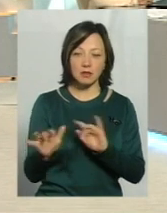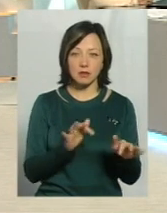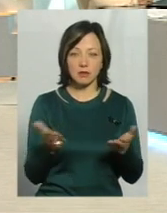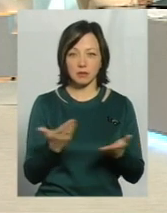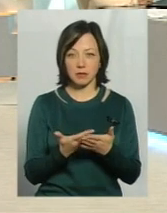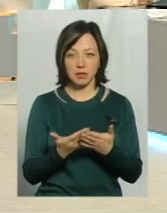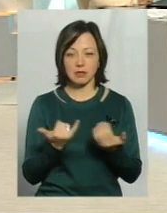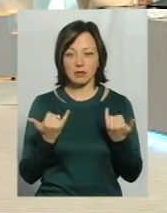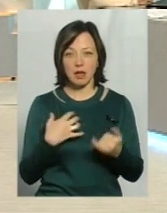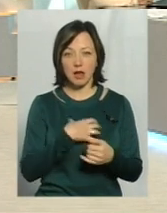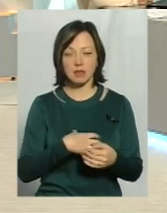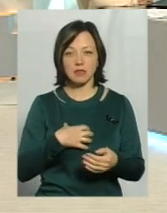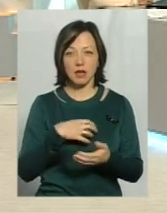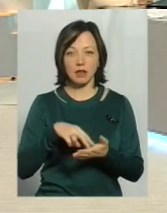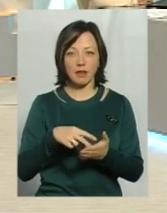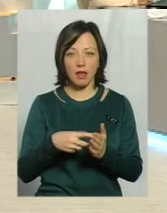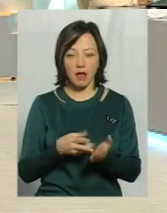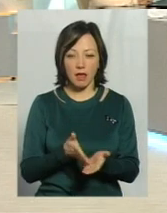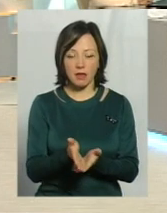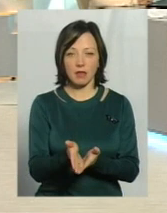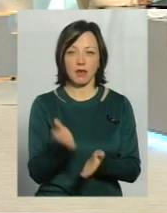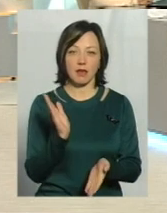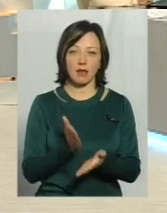є стратегічна стратегія, там